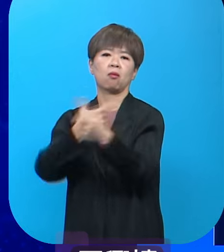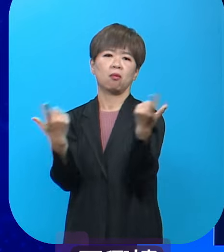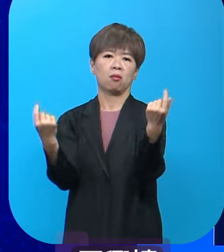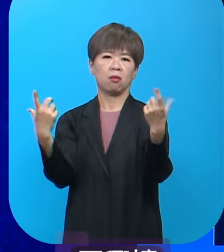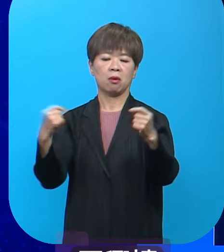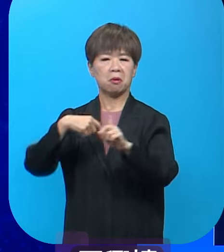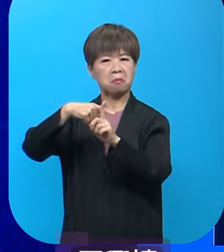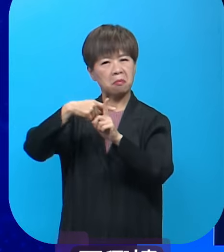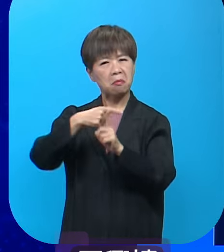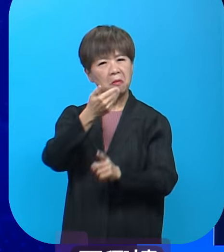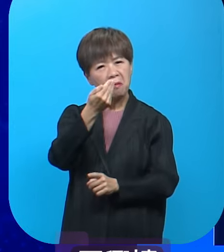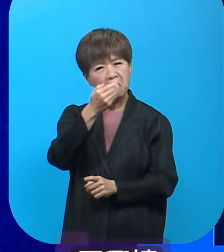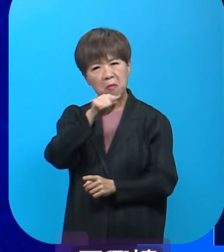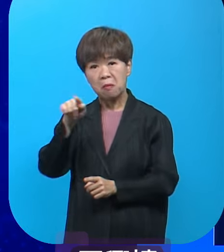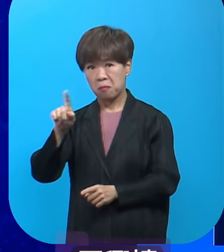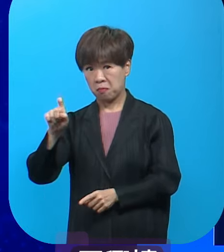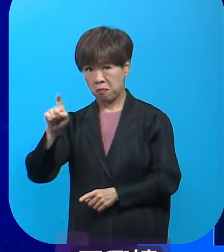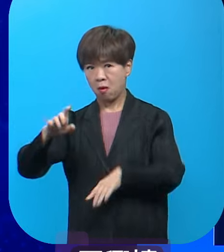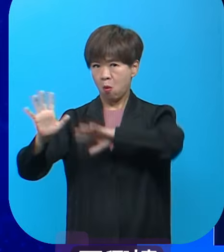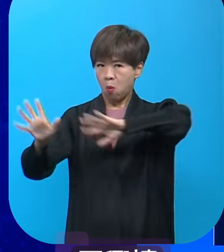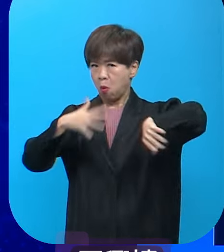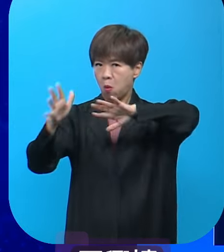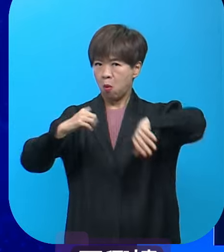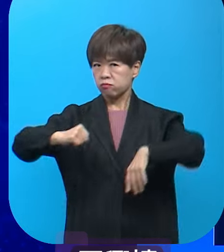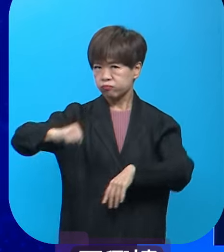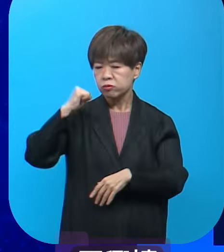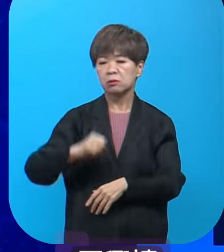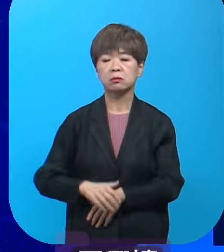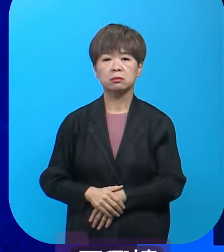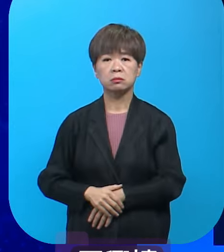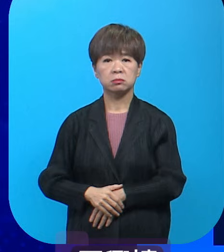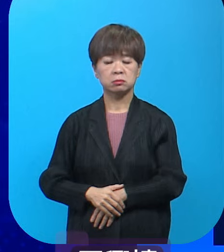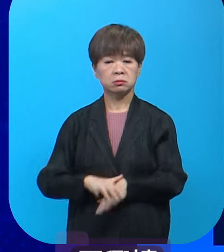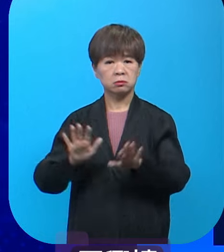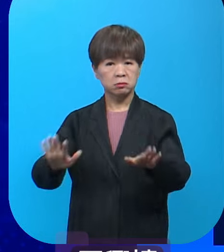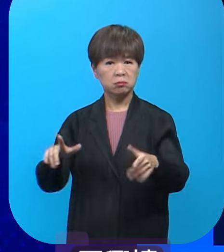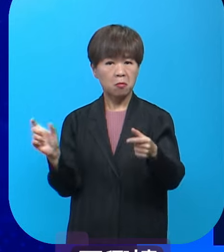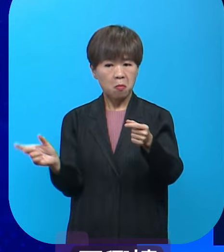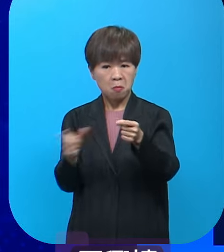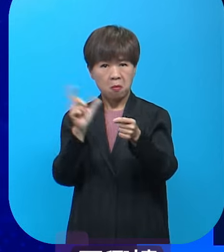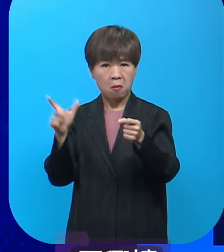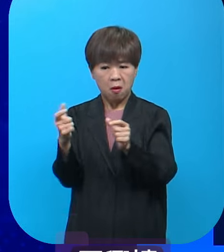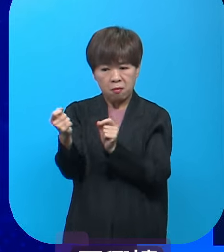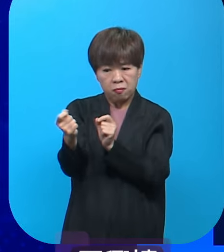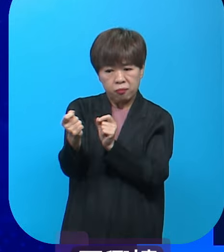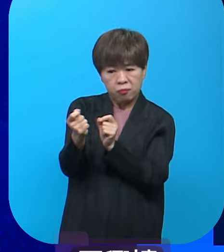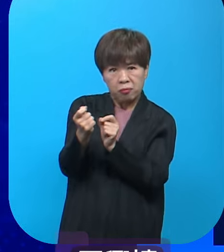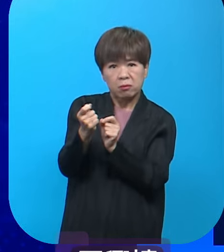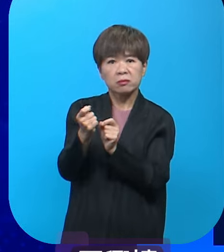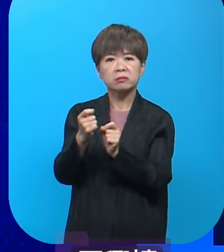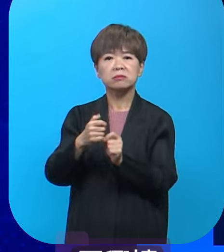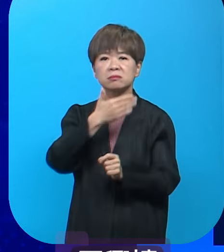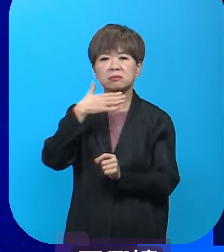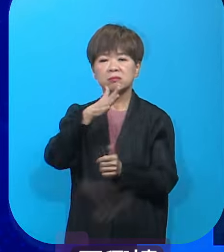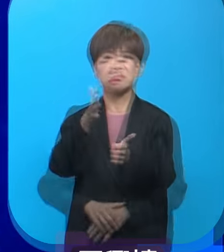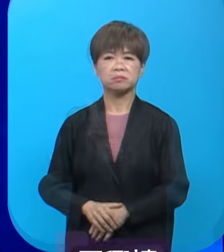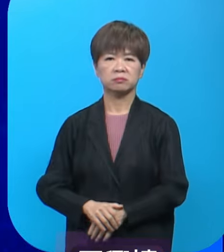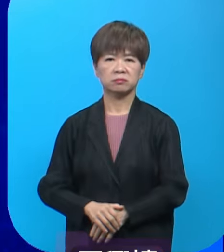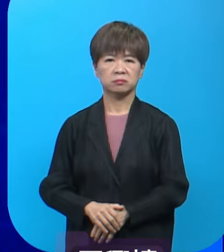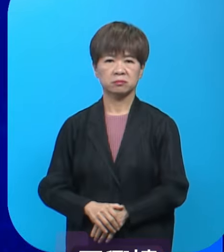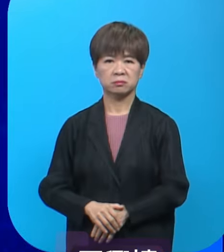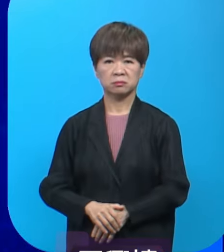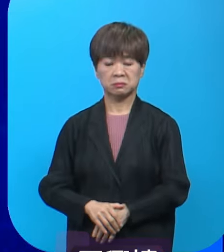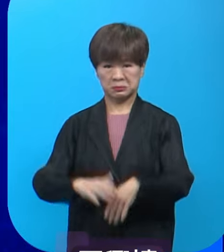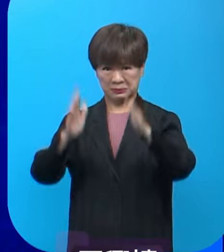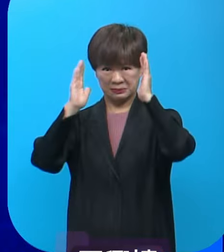现9到11级的强阵风。因此凯米台风现在开始逐渐接近我们，气象署要非常谨